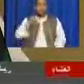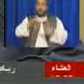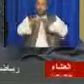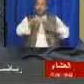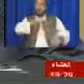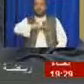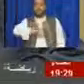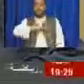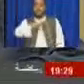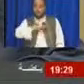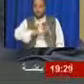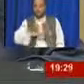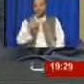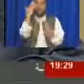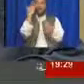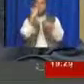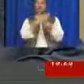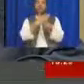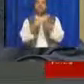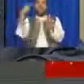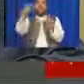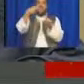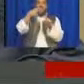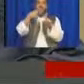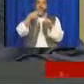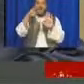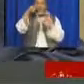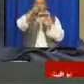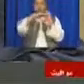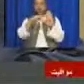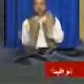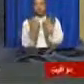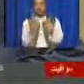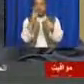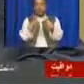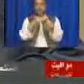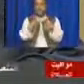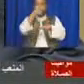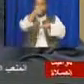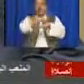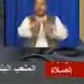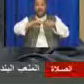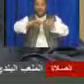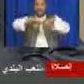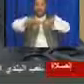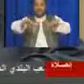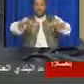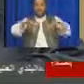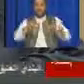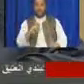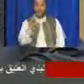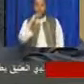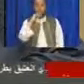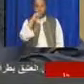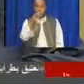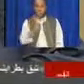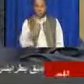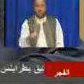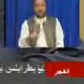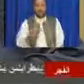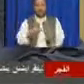وبتهدئه الامور والاهداف الاساسيه التي تريد في مخططها تؤسسها على الارض